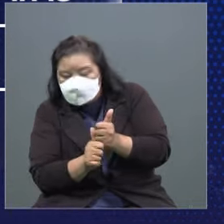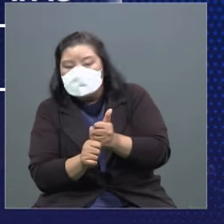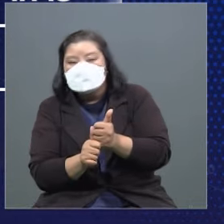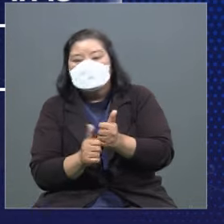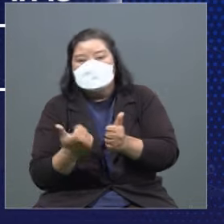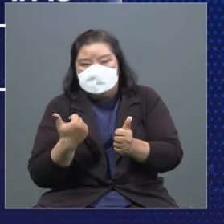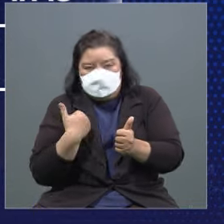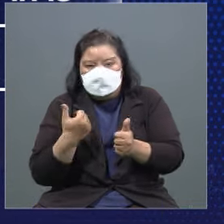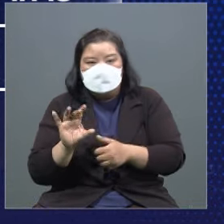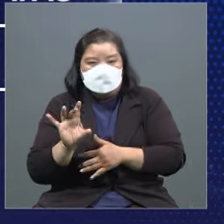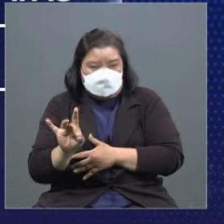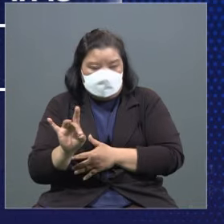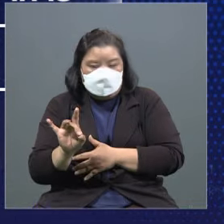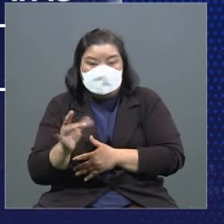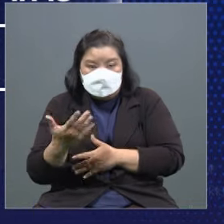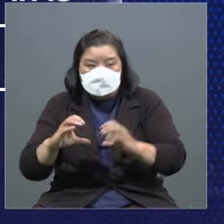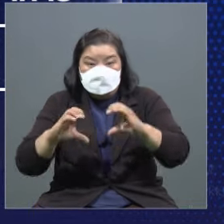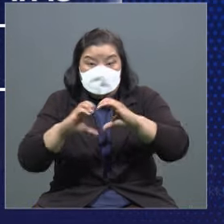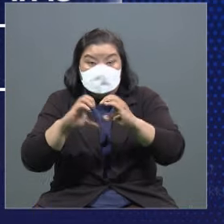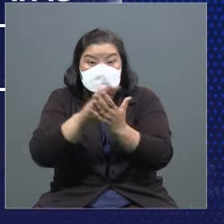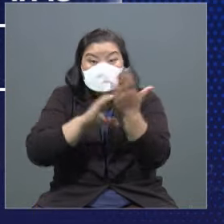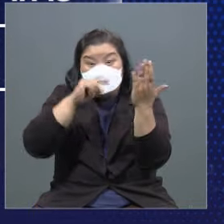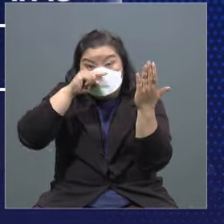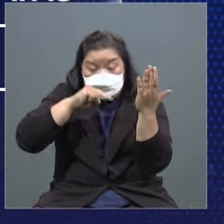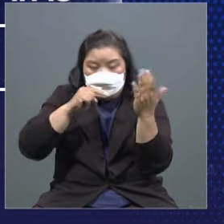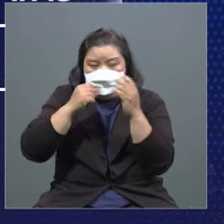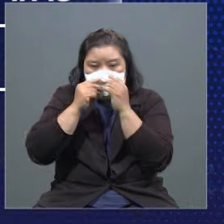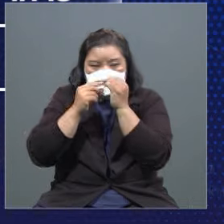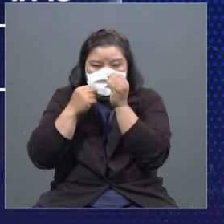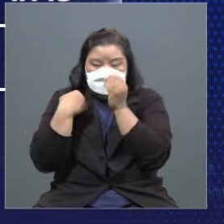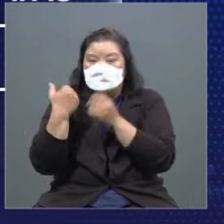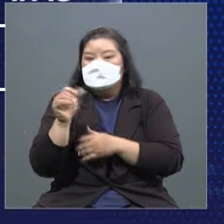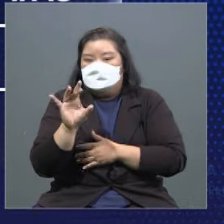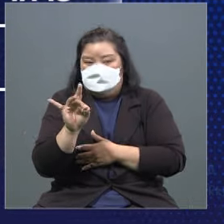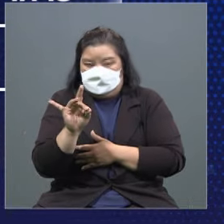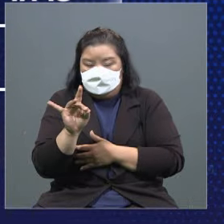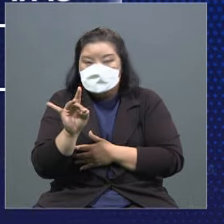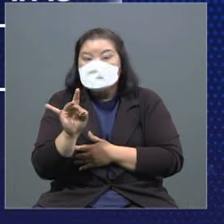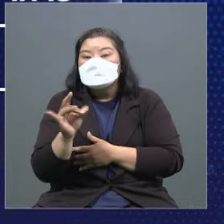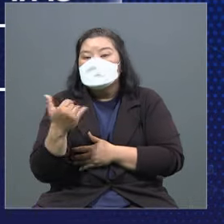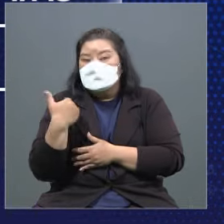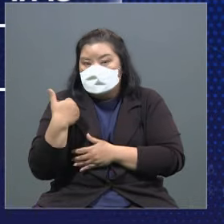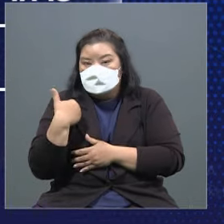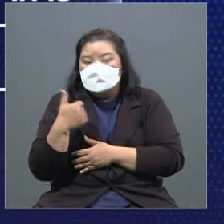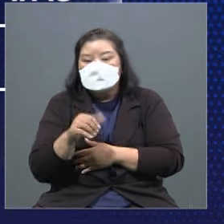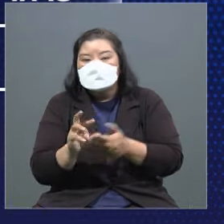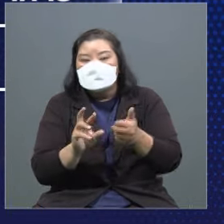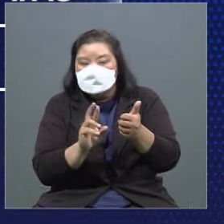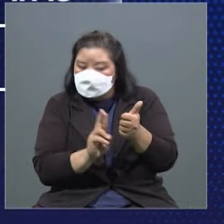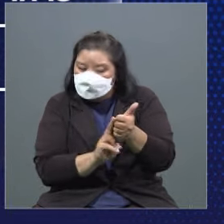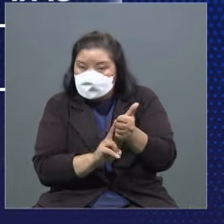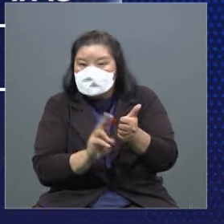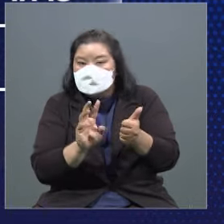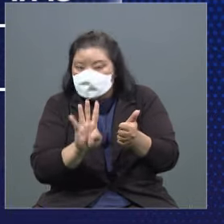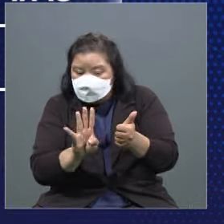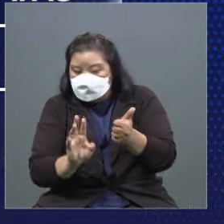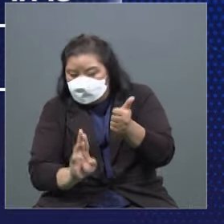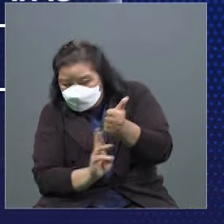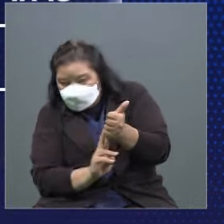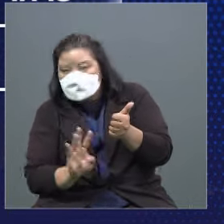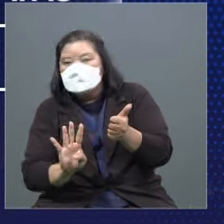นะครับในายโควต้าของพรรคภูมิใจไทยนะครับ 8เก้าอี้นะครับคือรัฐมนตรีว่าการ 4และรัฐมนตรีช่วยอีก 4นะครับของ